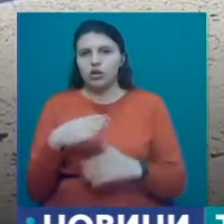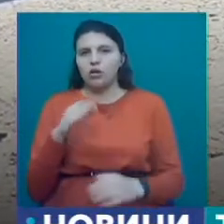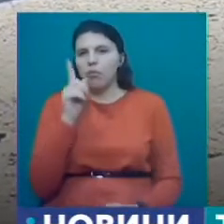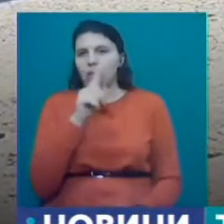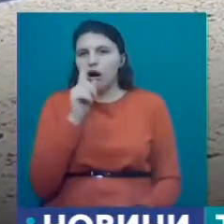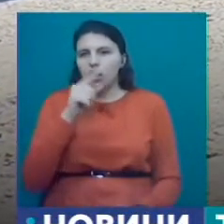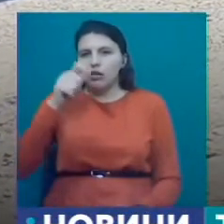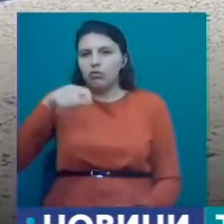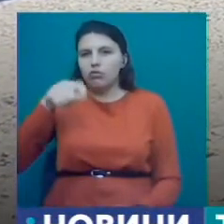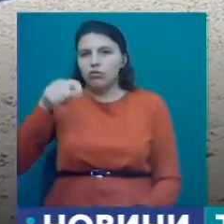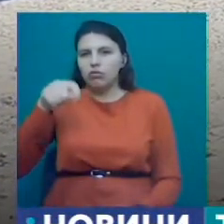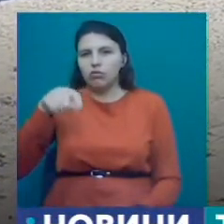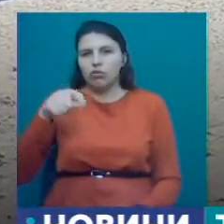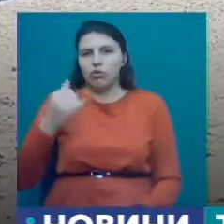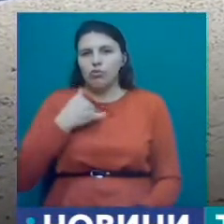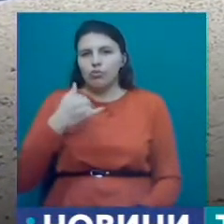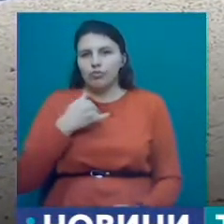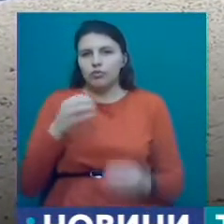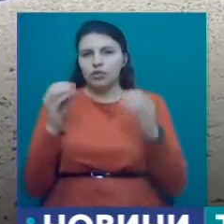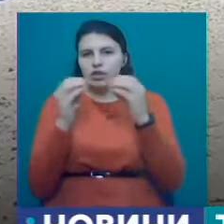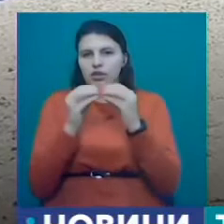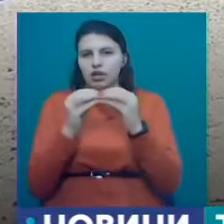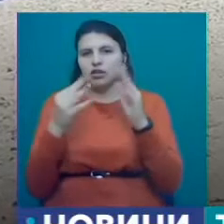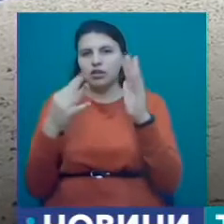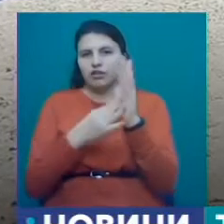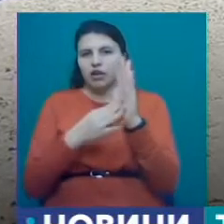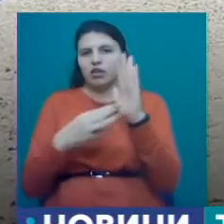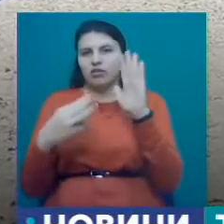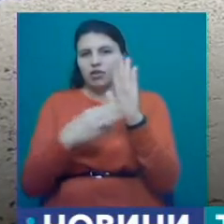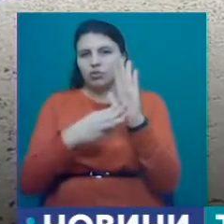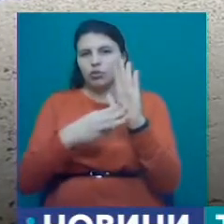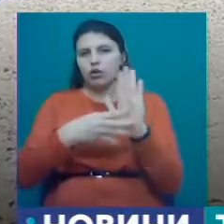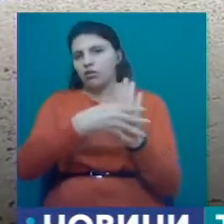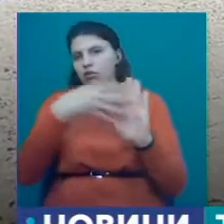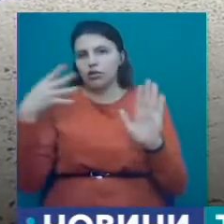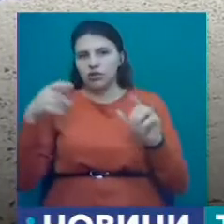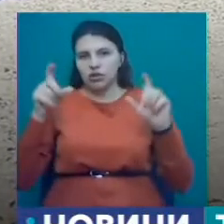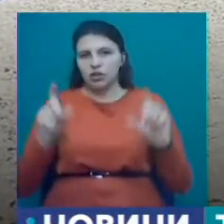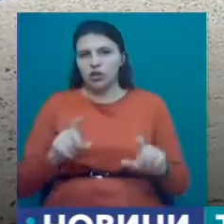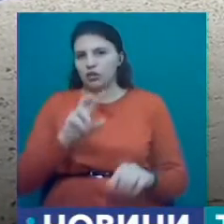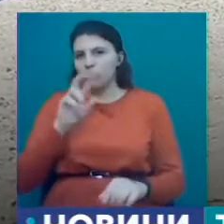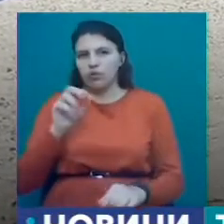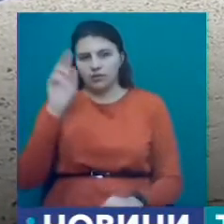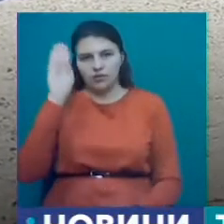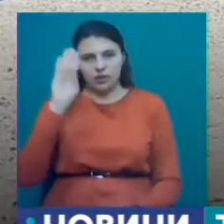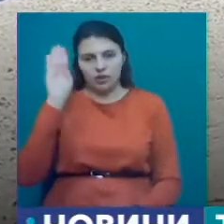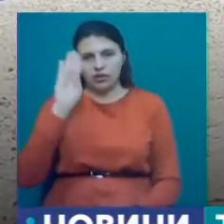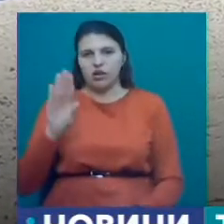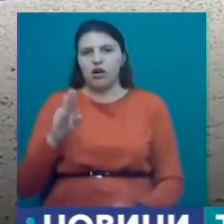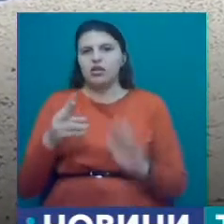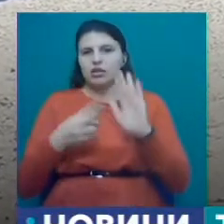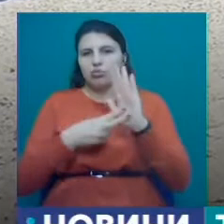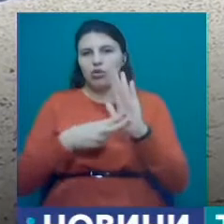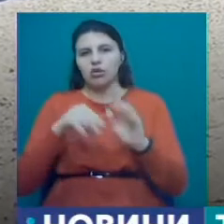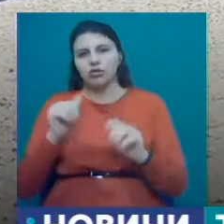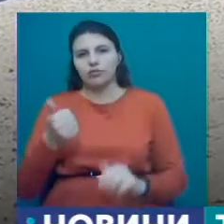У меня непосредственно в домах 10, 9, 8 этаж сидят без воды. 7 этаж так с перебоями. Это находится